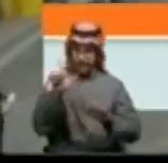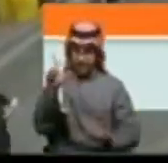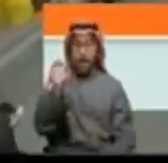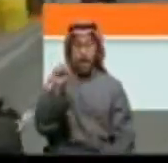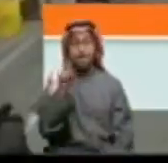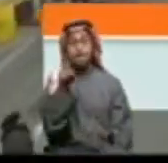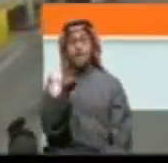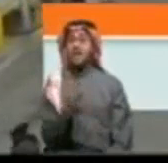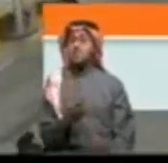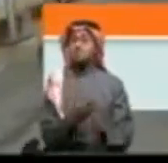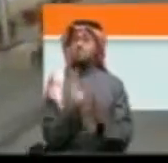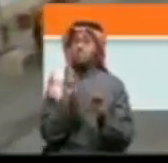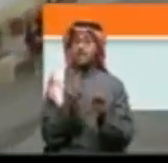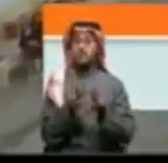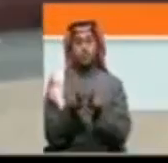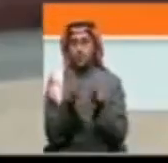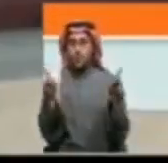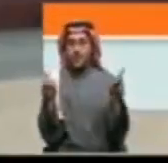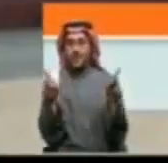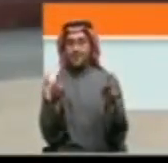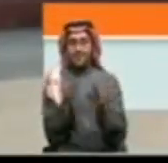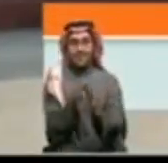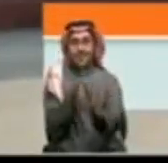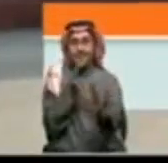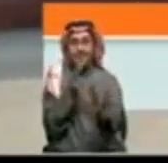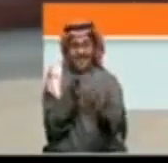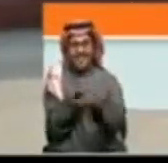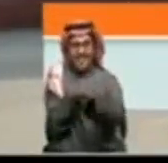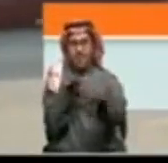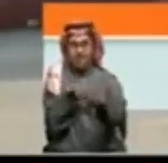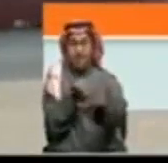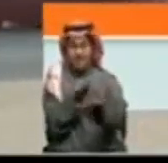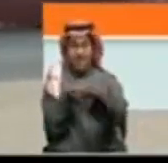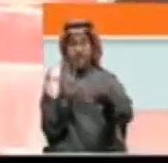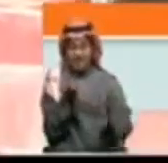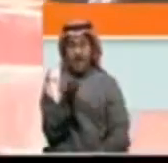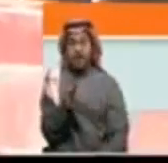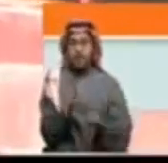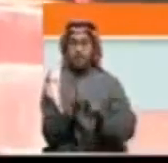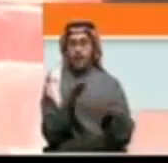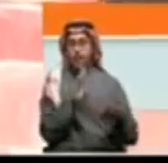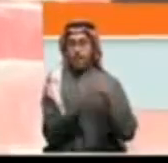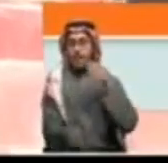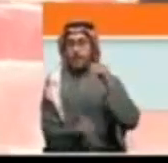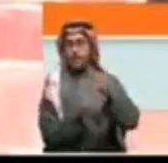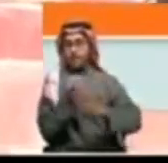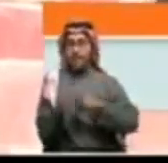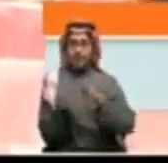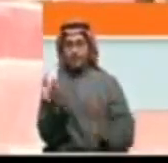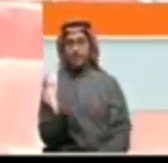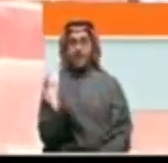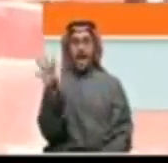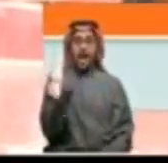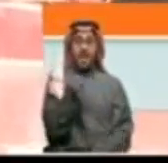من الزوار، مما يسبب ازدحاما مروري جعل الحاجة لوجود وسائل النقل العام. فقد وفرت هيئة النقل